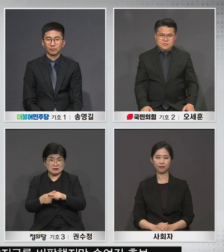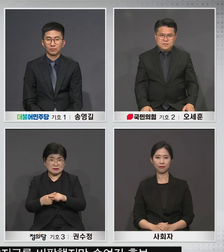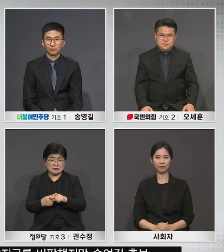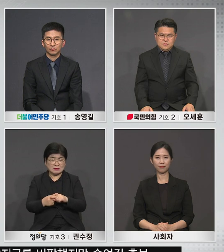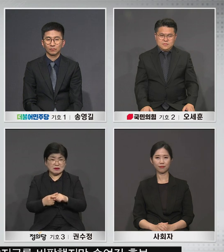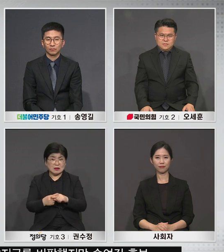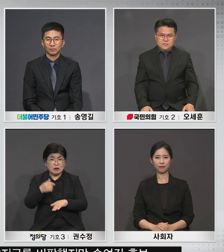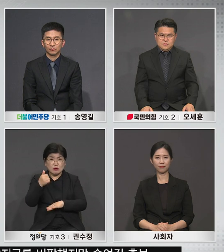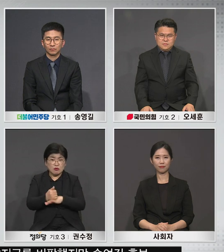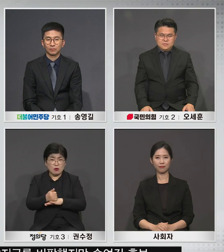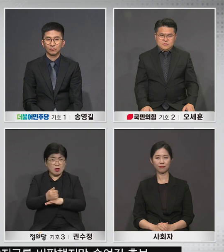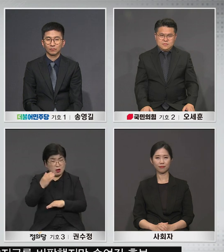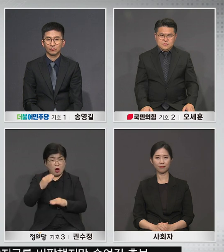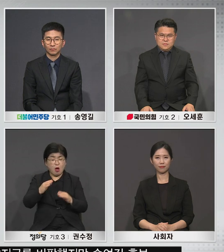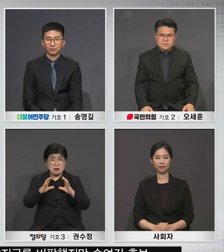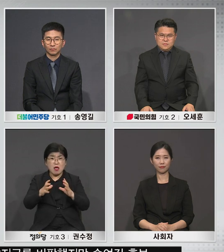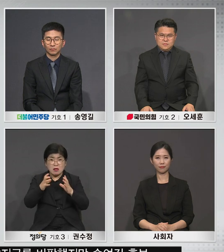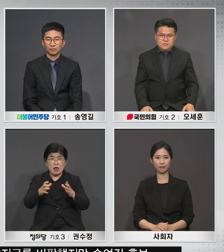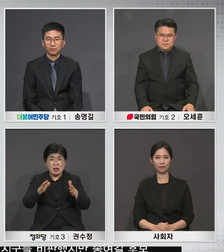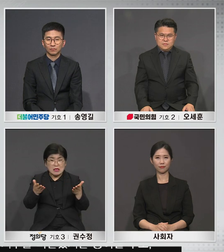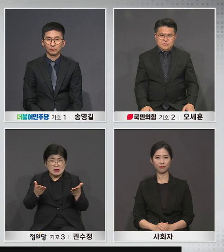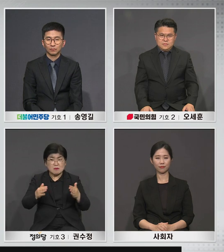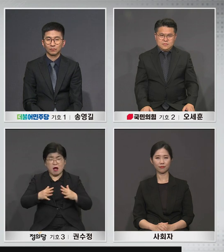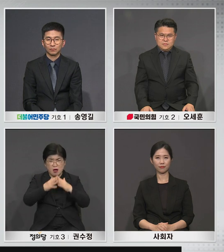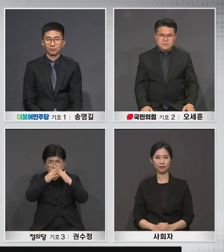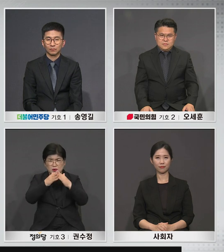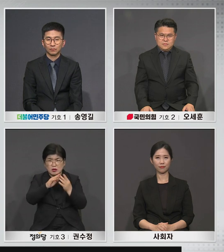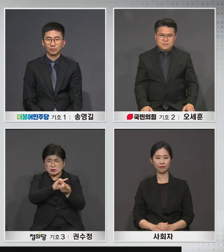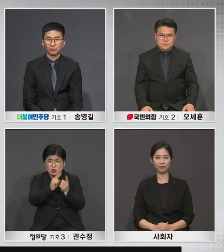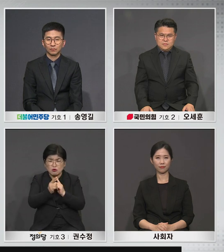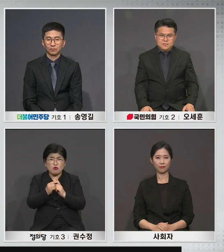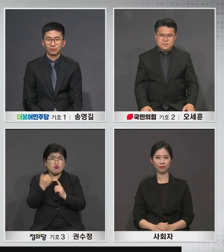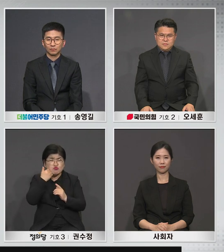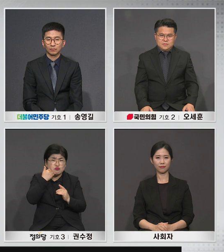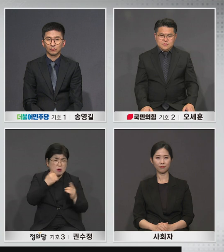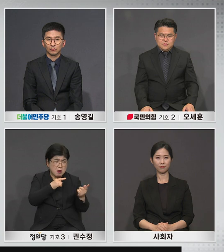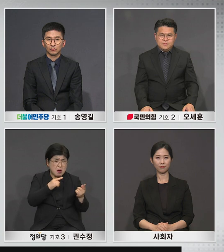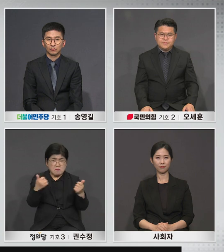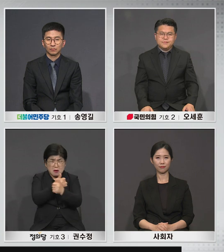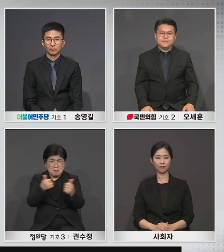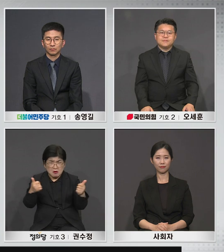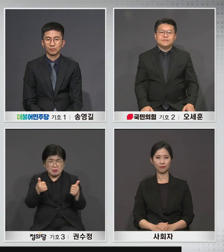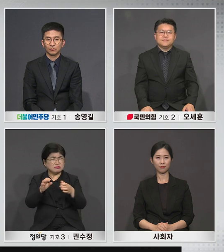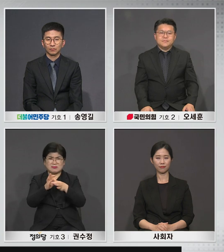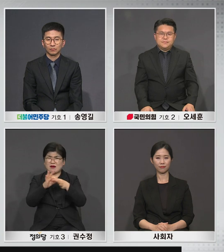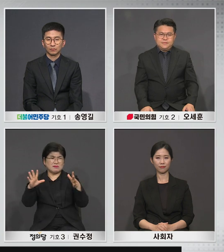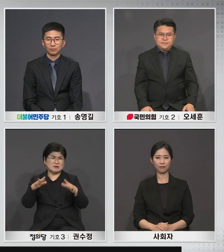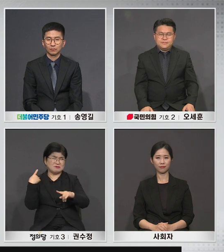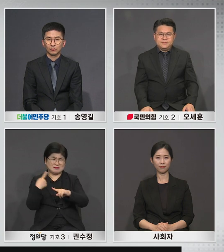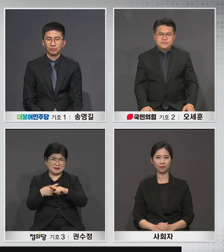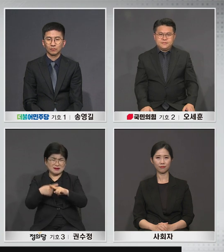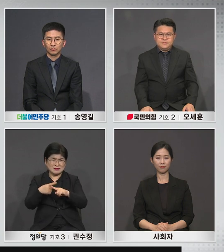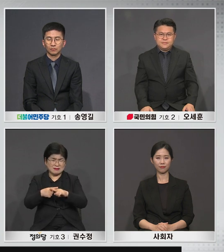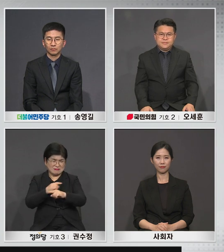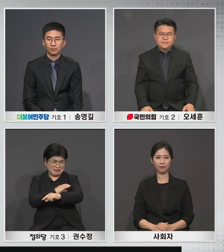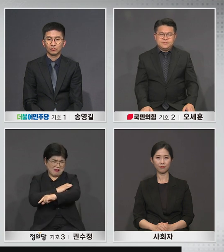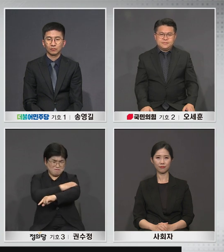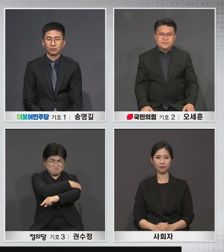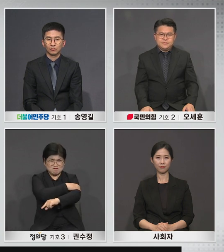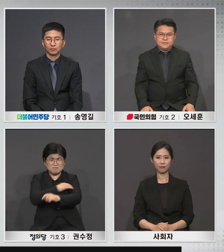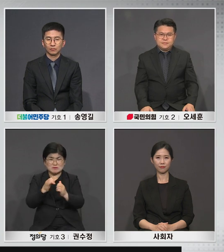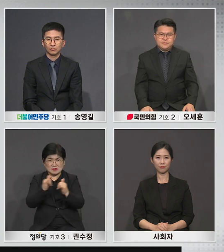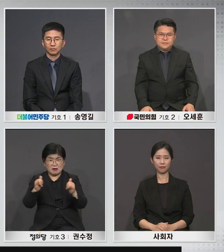오세훈이고 국제업무를 지구로 만들겠다는 사람이 송영길이라 한들 누가 다르다고 말씀하시겠습니까? 기득권 양당의 기득권